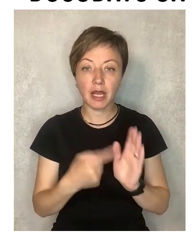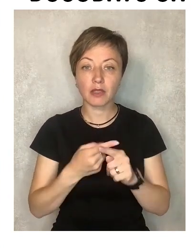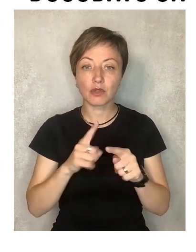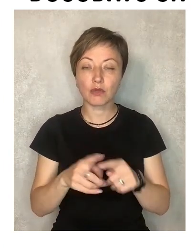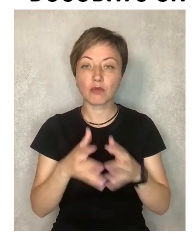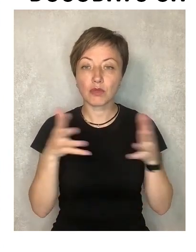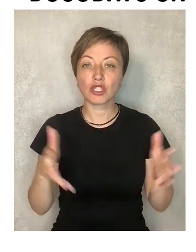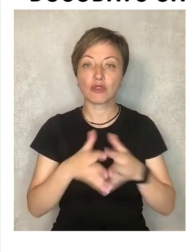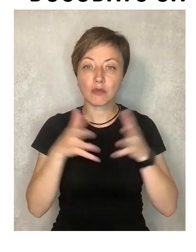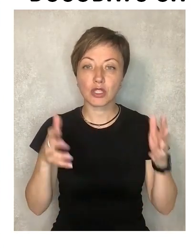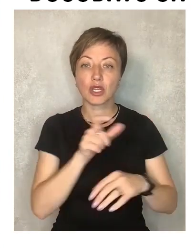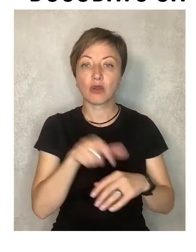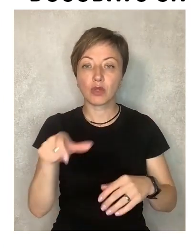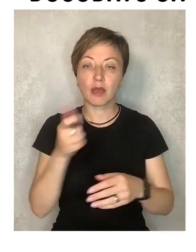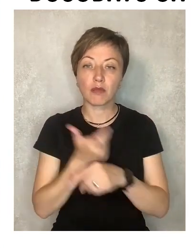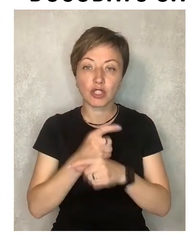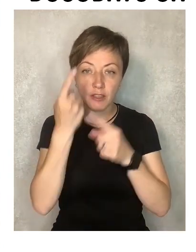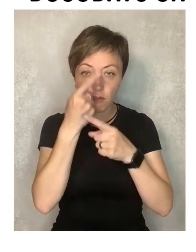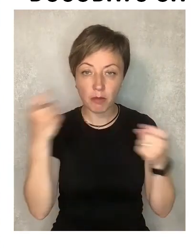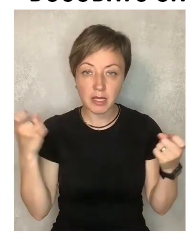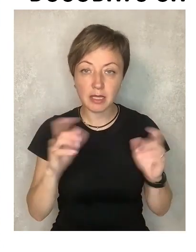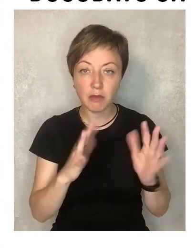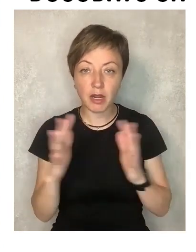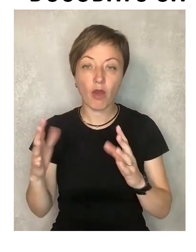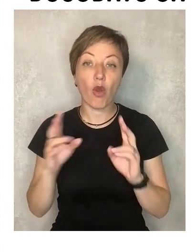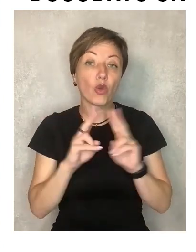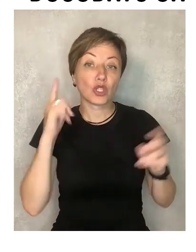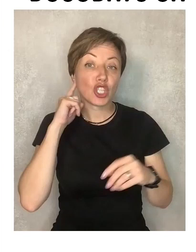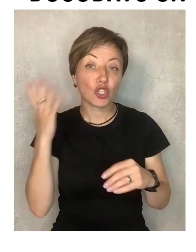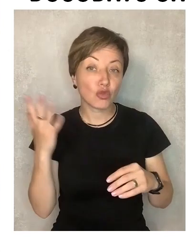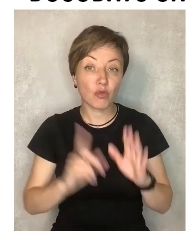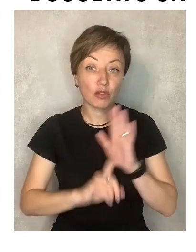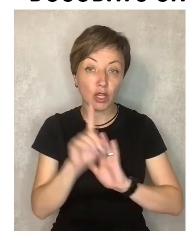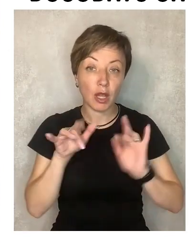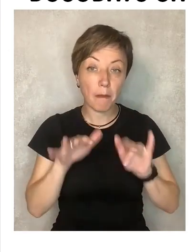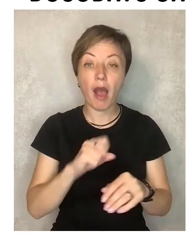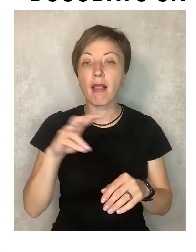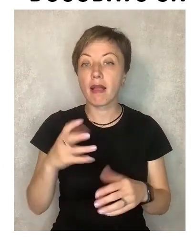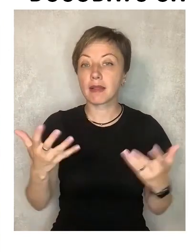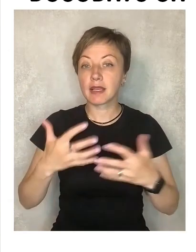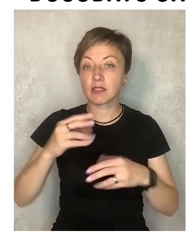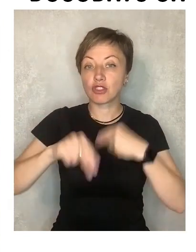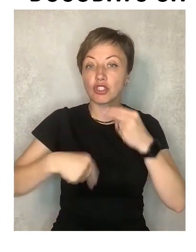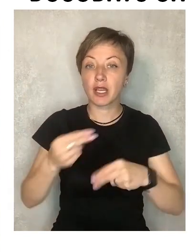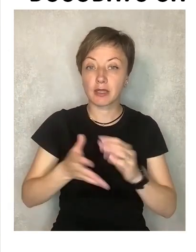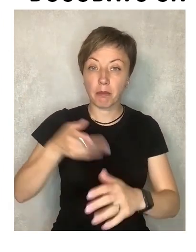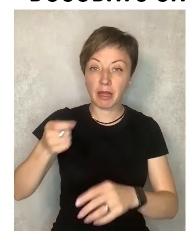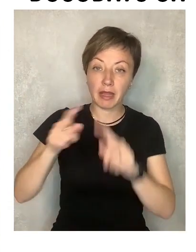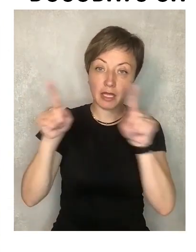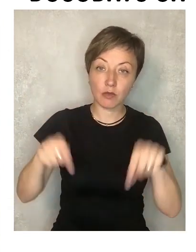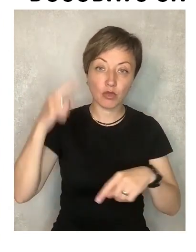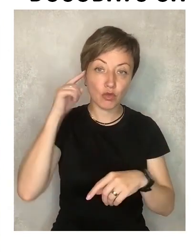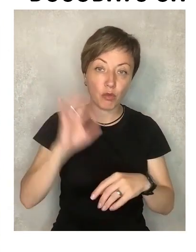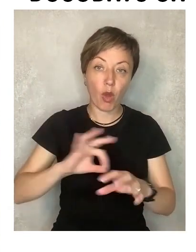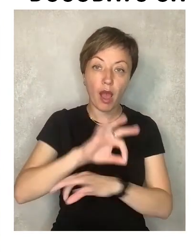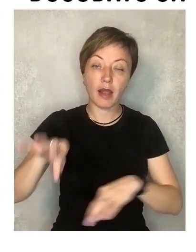більше інфопривідів, більше. Хтось, може, не чув про, там, про початок компанії, але десь він там через петицію почує про архітектора. В нього, може,